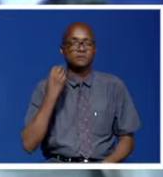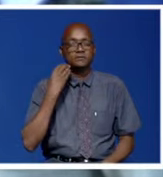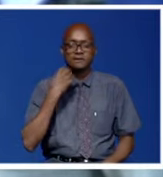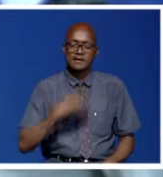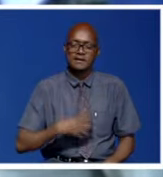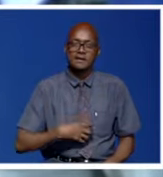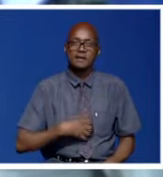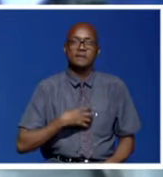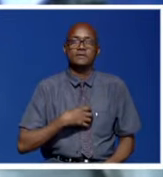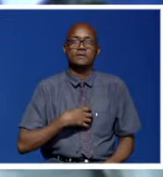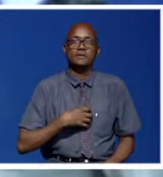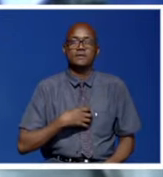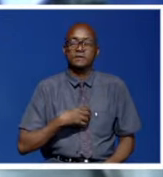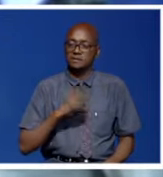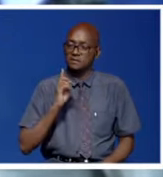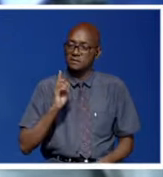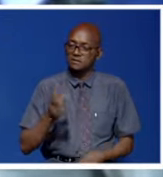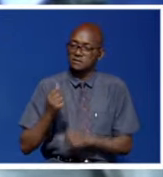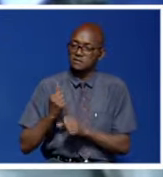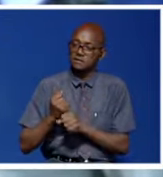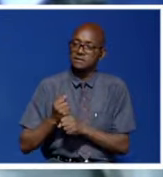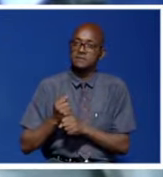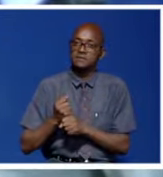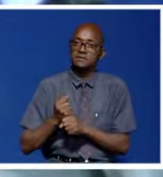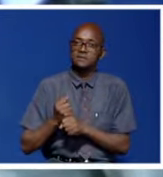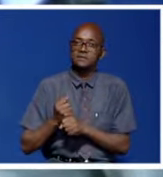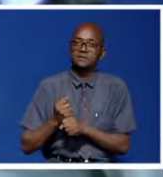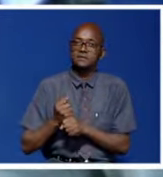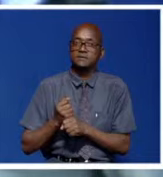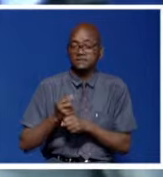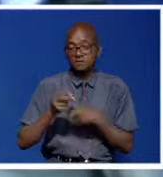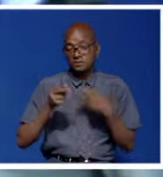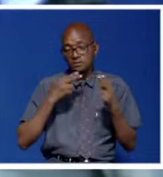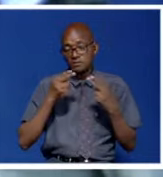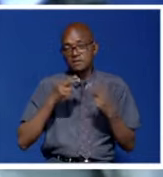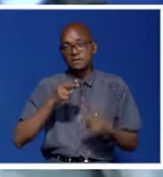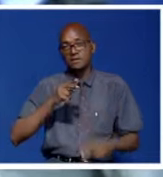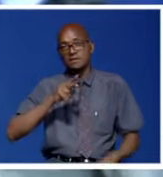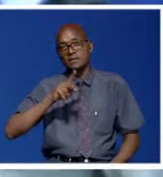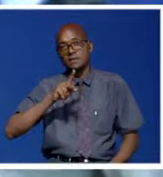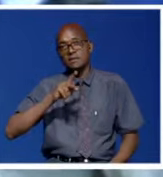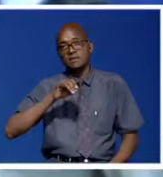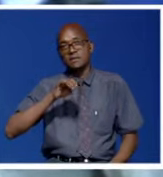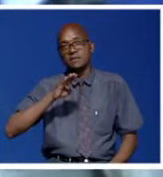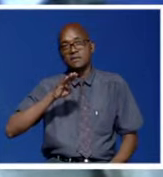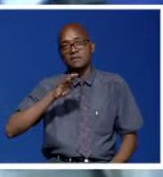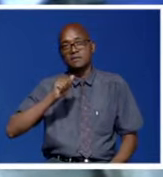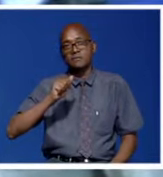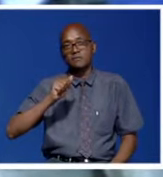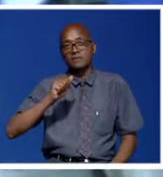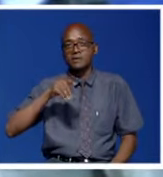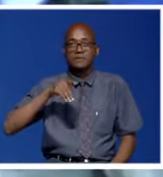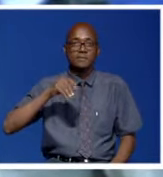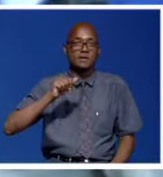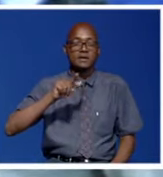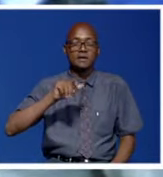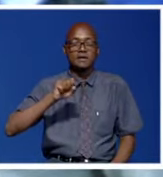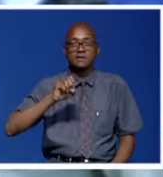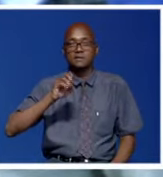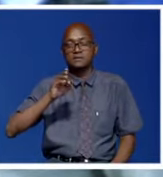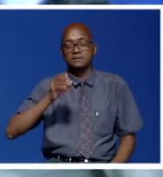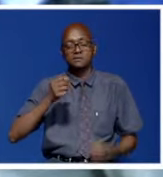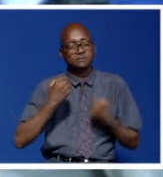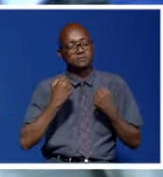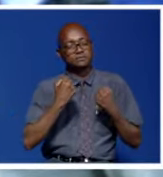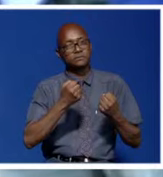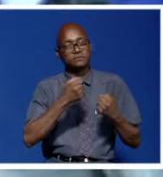ghafla akiwa kazini katika hoteli ya Kiba Palace na kukimbizwa katika hospitali ya